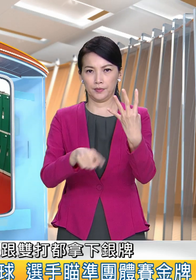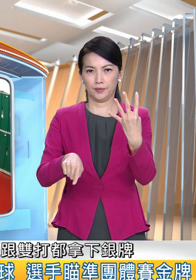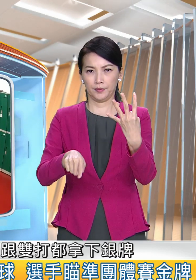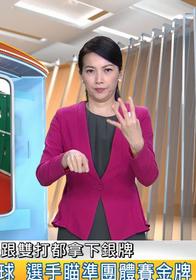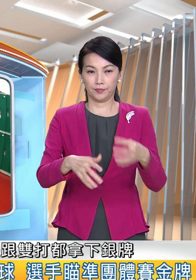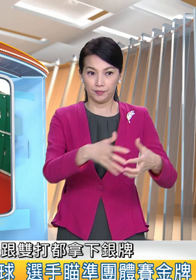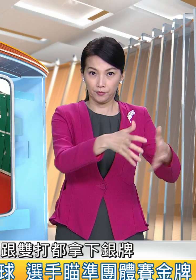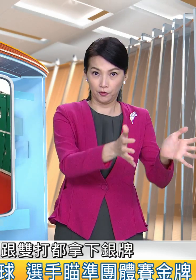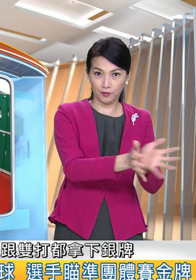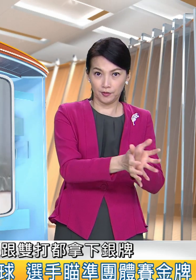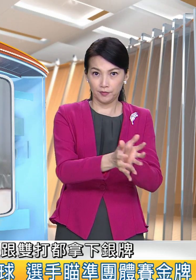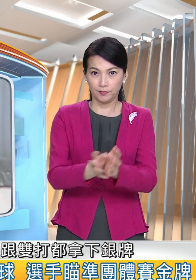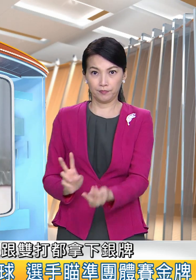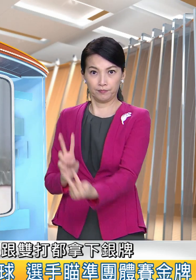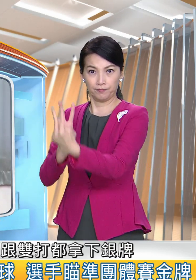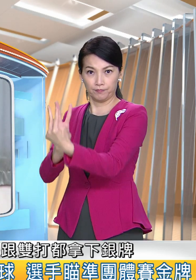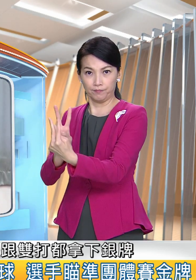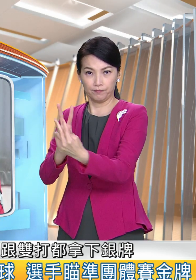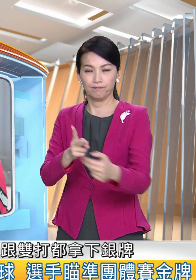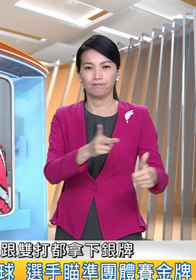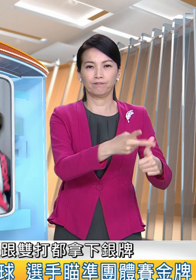这两年听障运动的国际赛事都停办，各国选手的状态都无从得知。中华代表队只能够调整好自己的状态。赛前一周，我们一起来看看各个项目的备战状况。首先来看到的是听奥桌球队，在上次2017土耳其萨姆松听奥，派出了4名选手，团体跟双打。